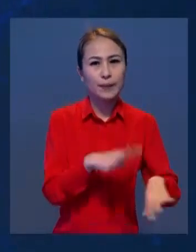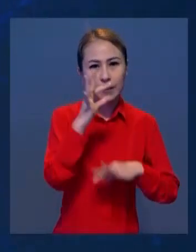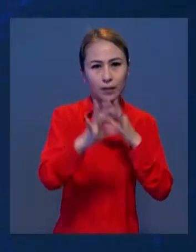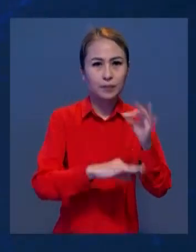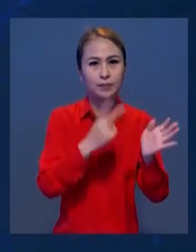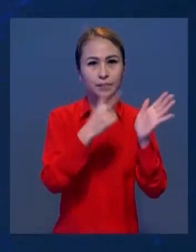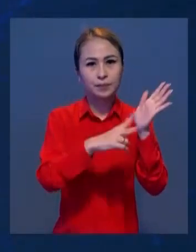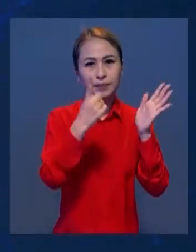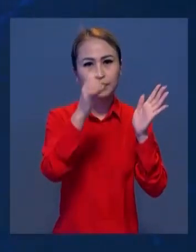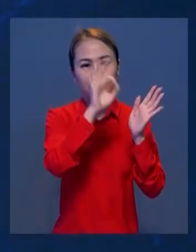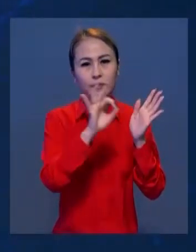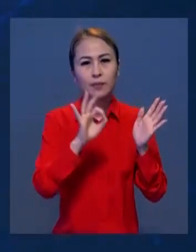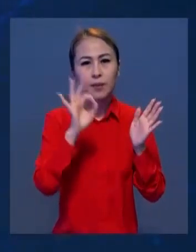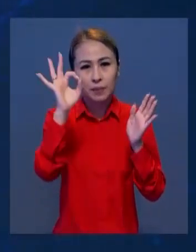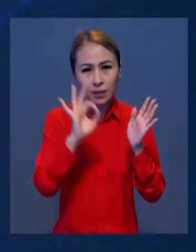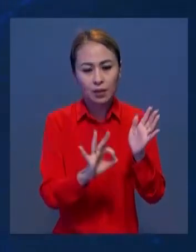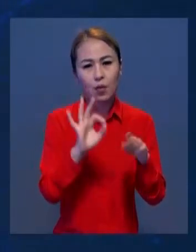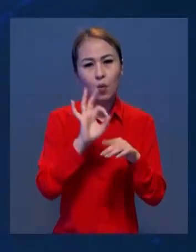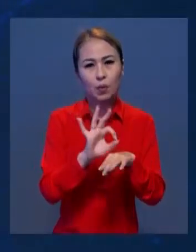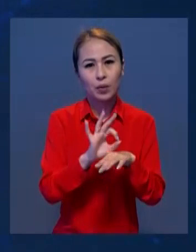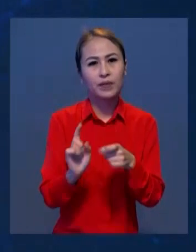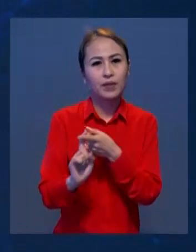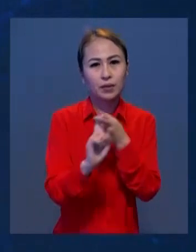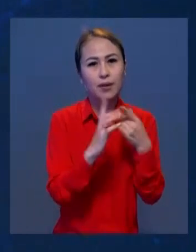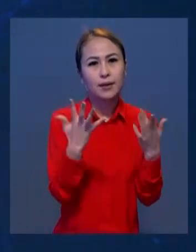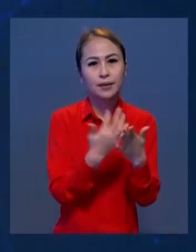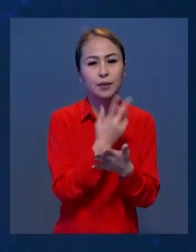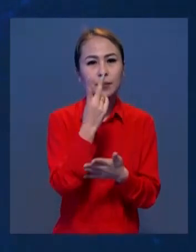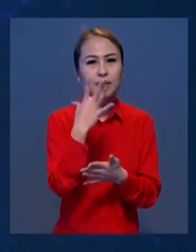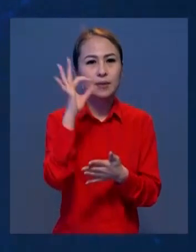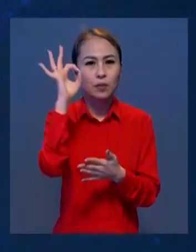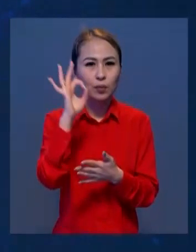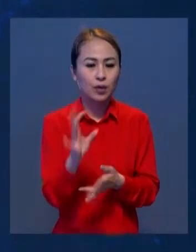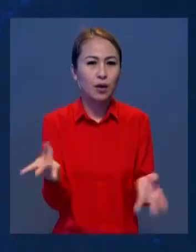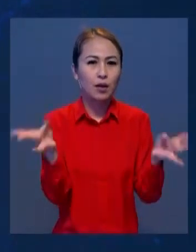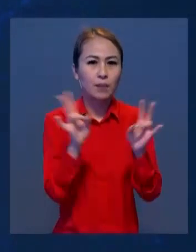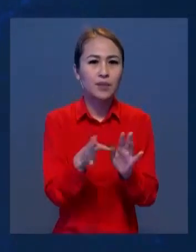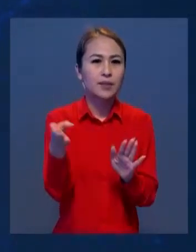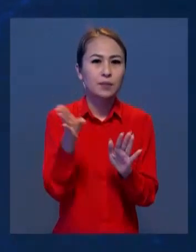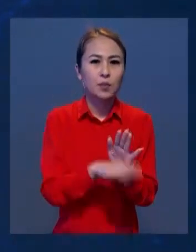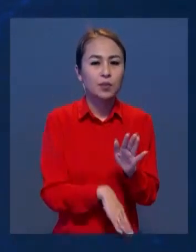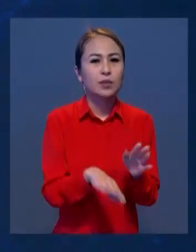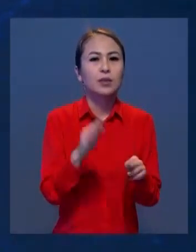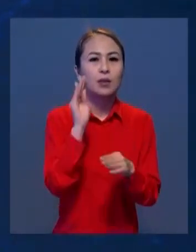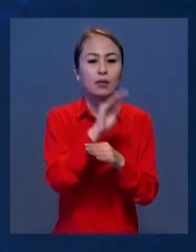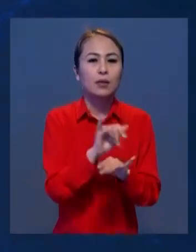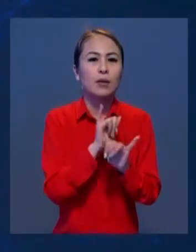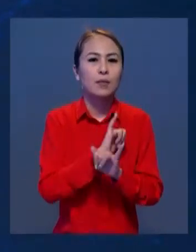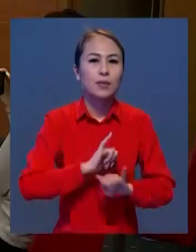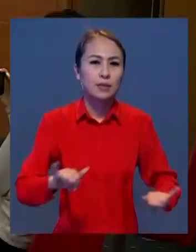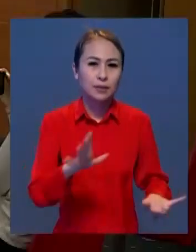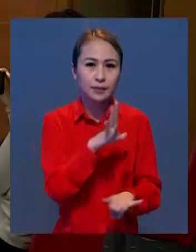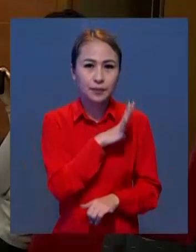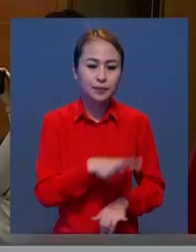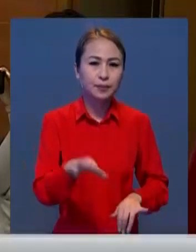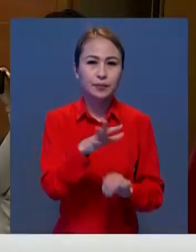71 адамның коронавирус инфекциясына шалдыққаны анықталған. Соның 25-і симптомды, ал қалғаны симптомсыз науқастар. Індет тарала басталғалы